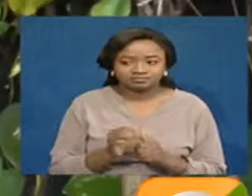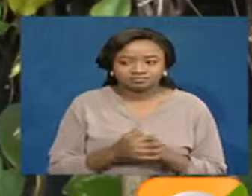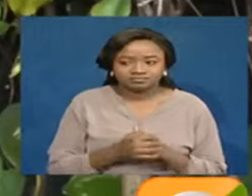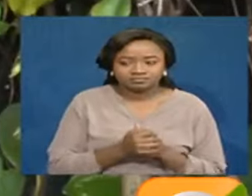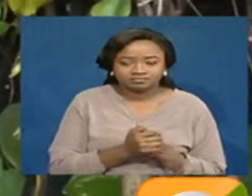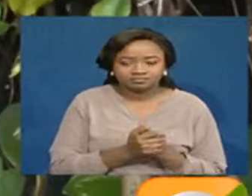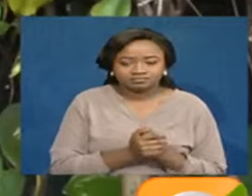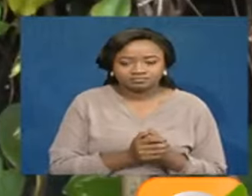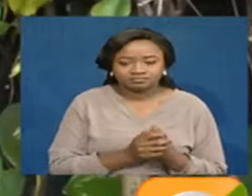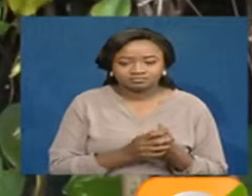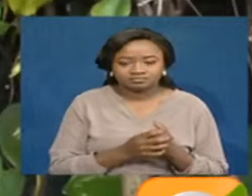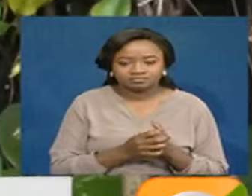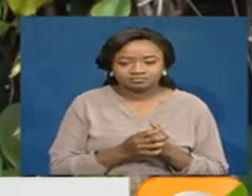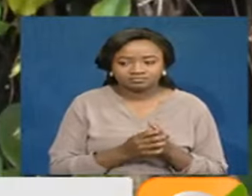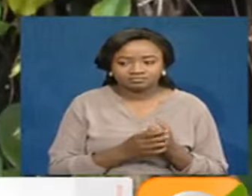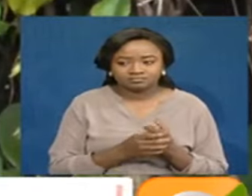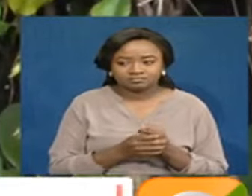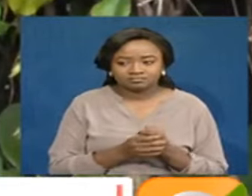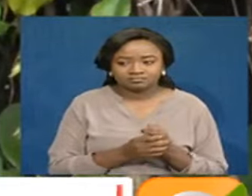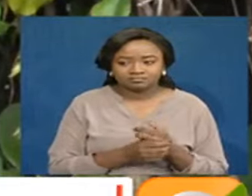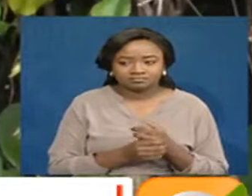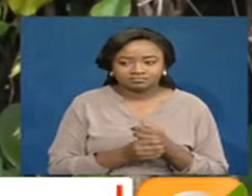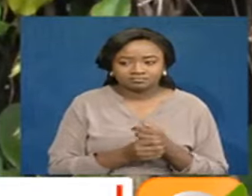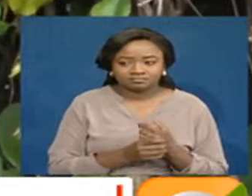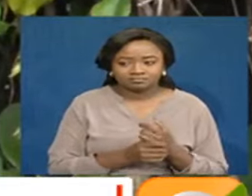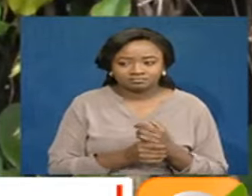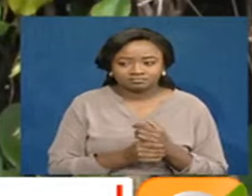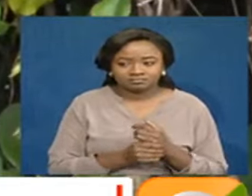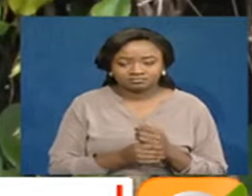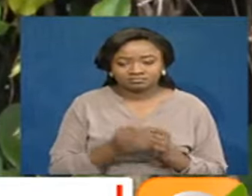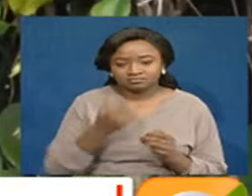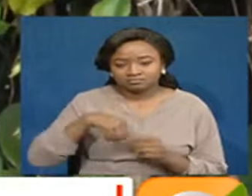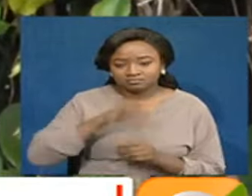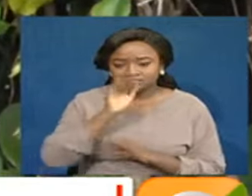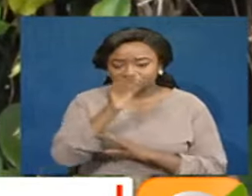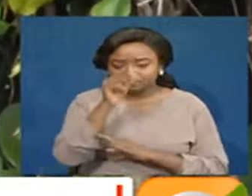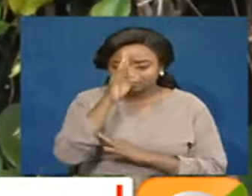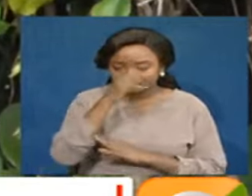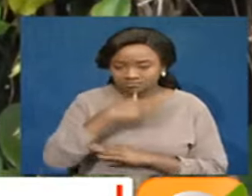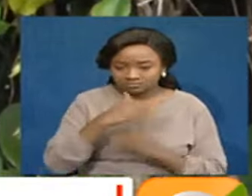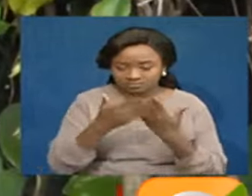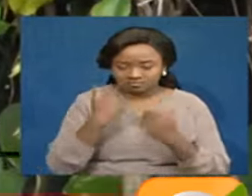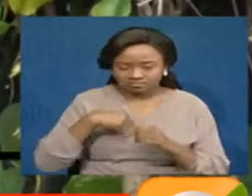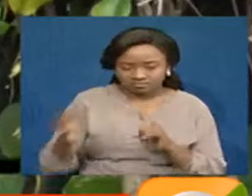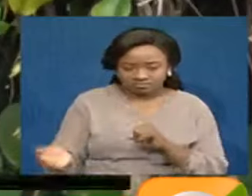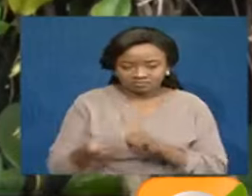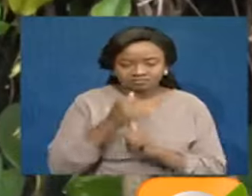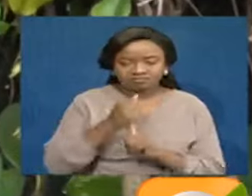the police to give us justice since that sister of